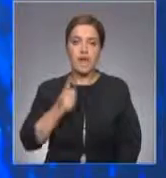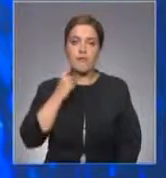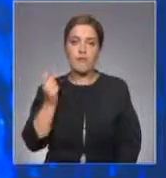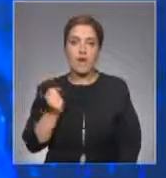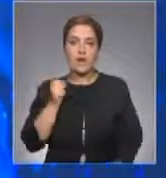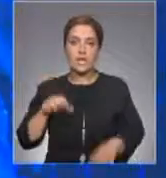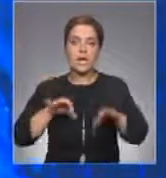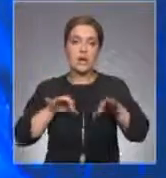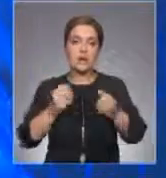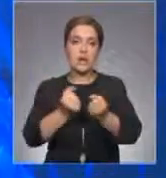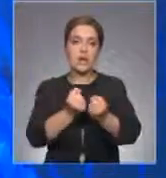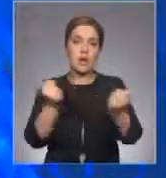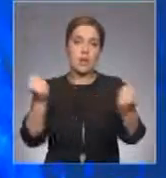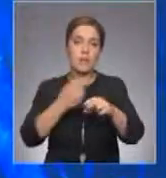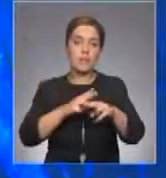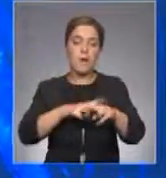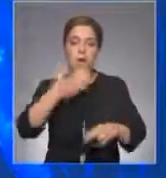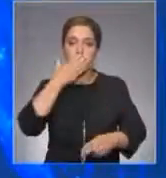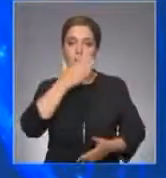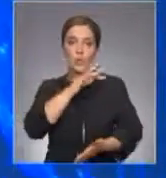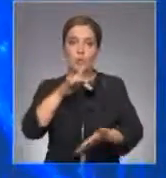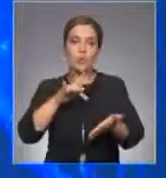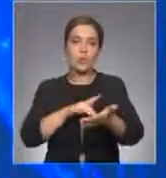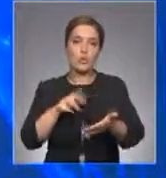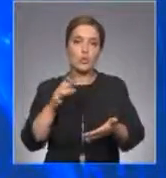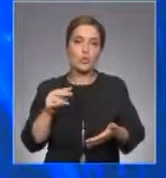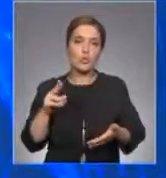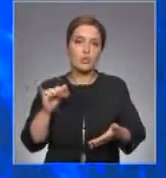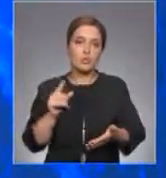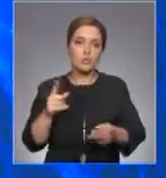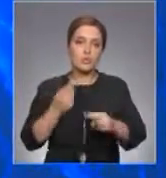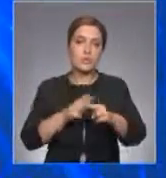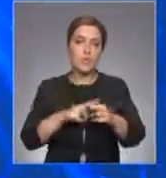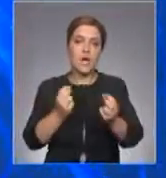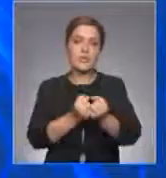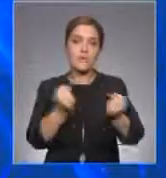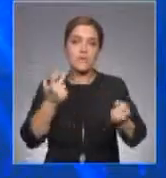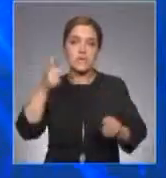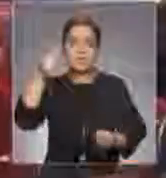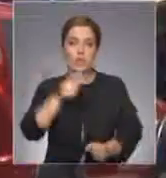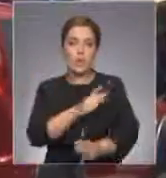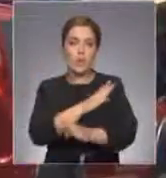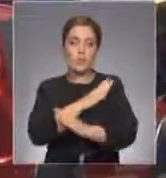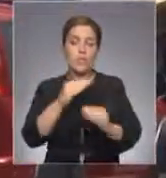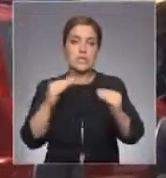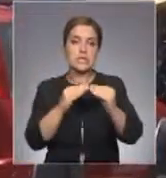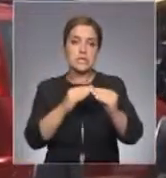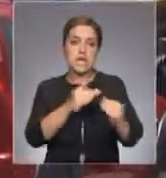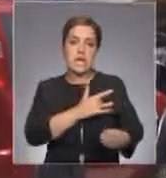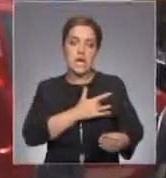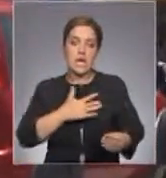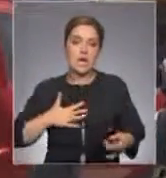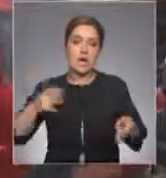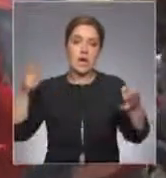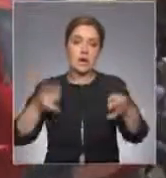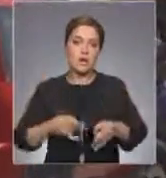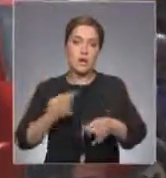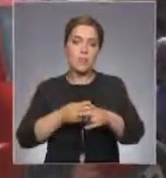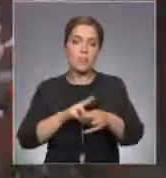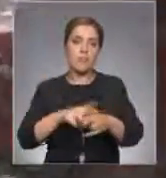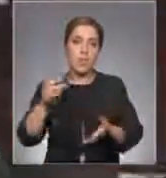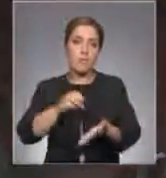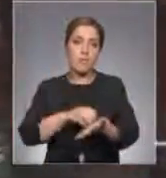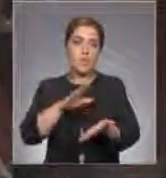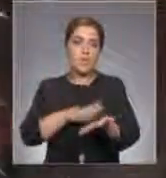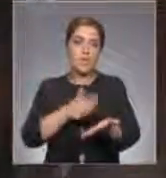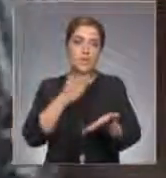Военный автомобиль подорвался на мине в афганской провинции Кундуз. В результате взрыва погибли 3 человека, еще 10 получили ранения. По